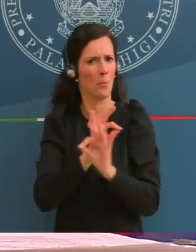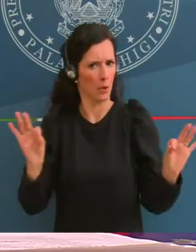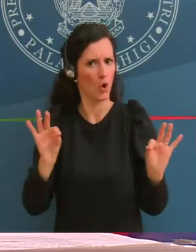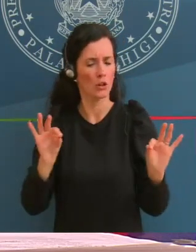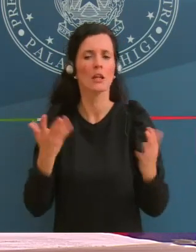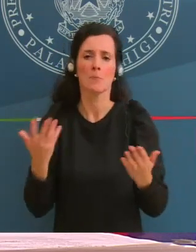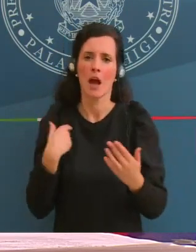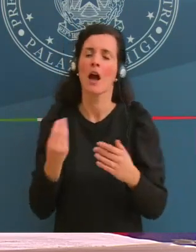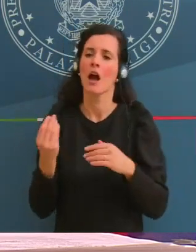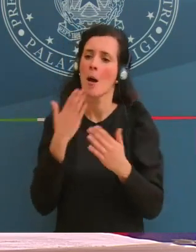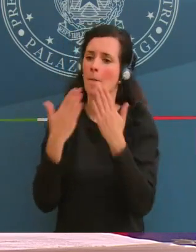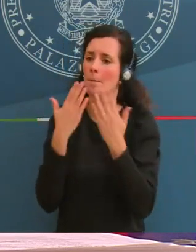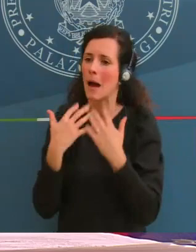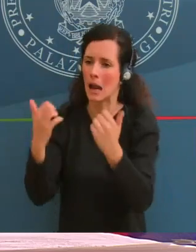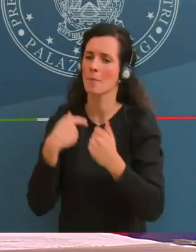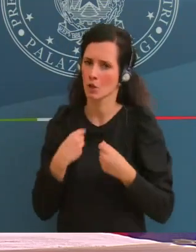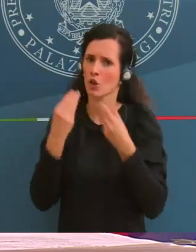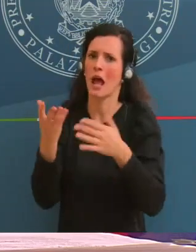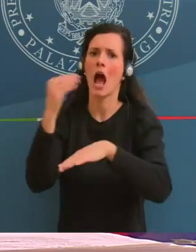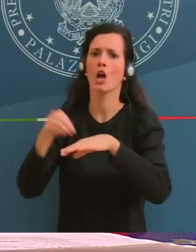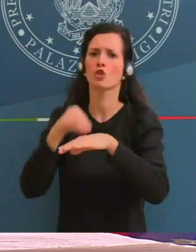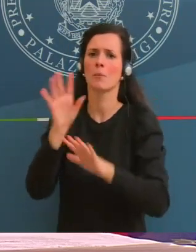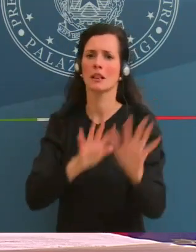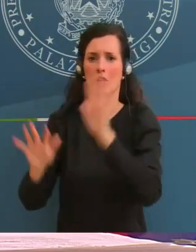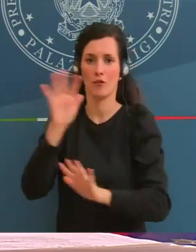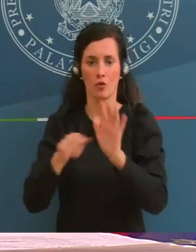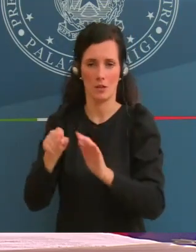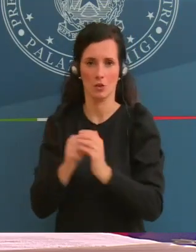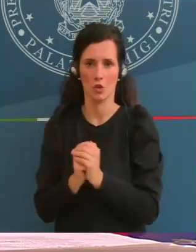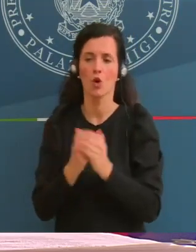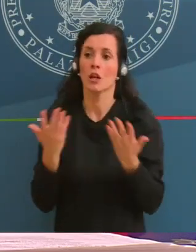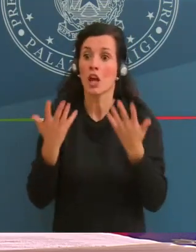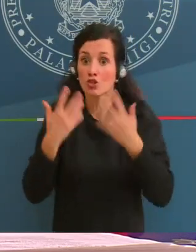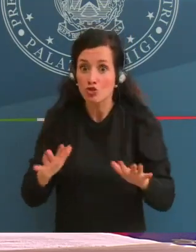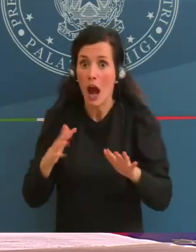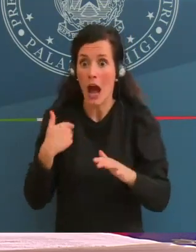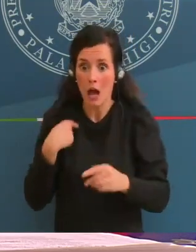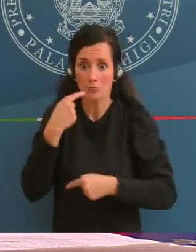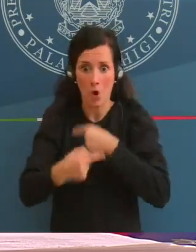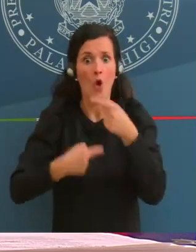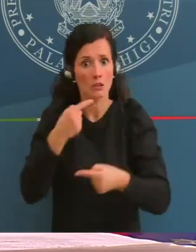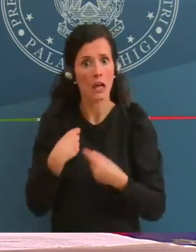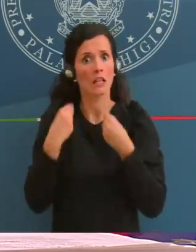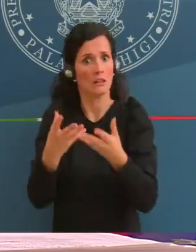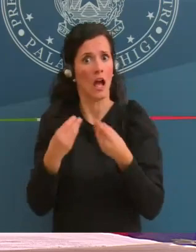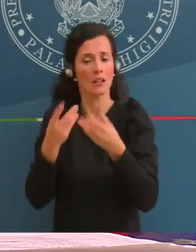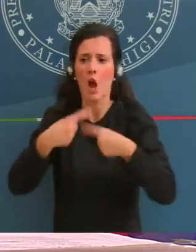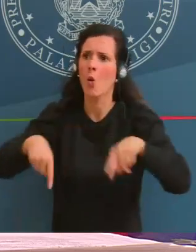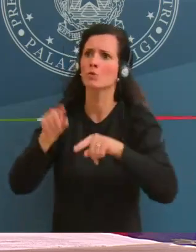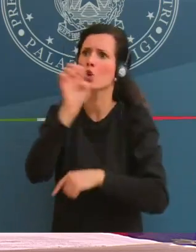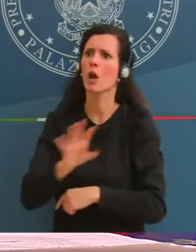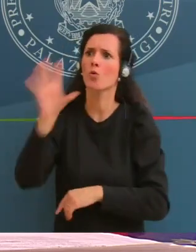commissione europea questo forse sfugge qualcuno pensa che siamo in ritardo perché non sa che noi stiamo lavorando costantemente